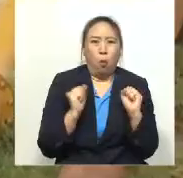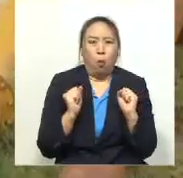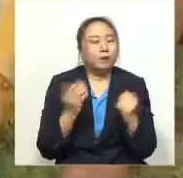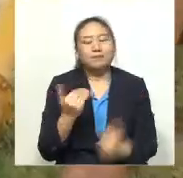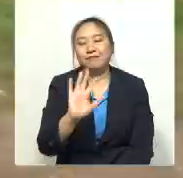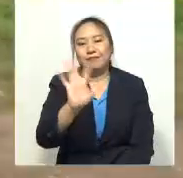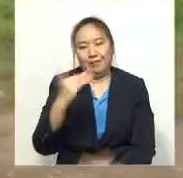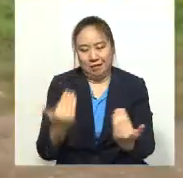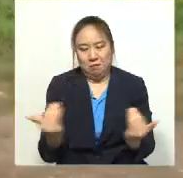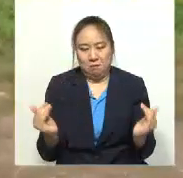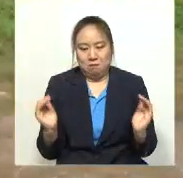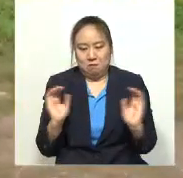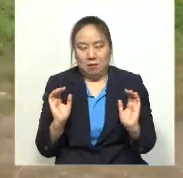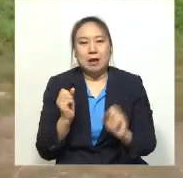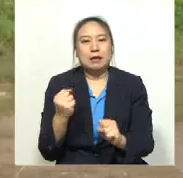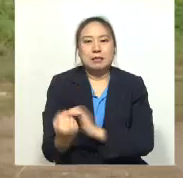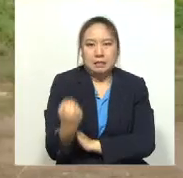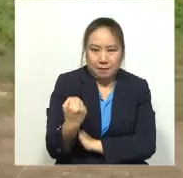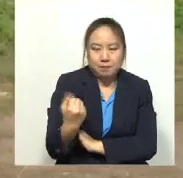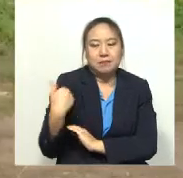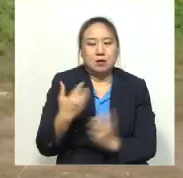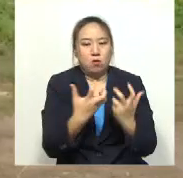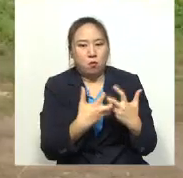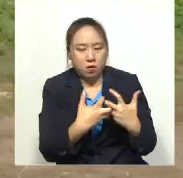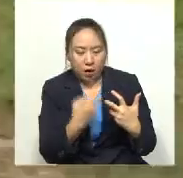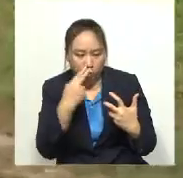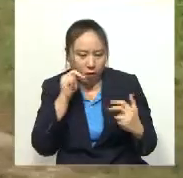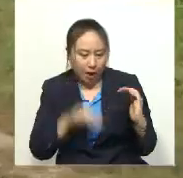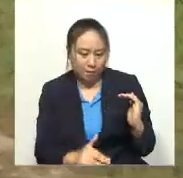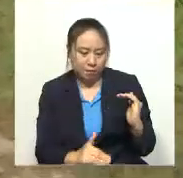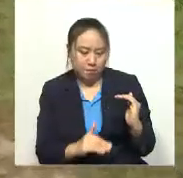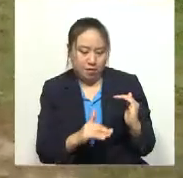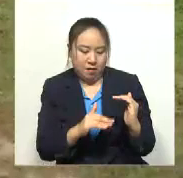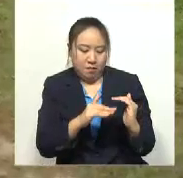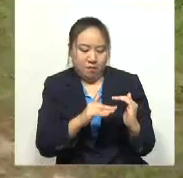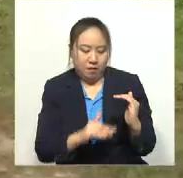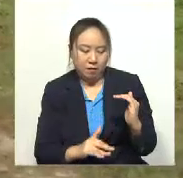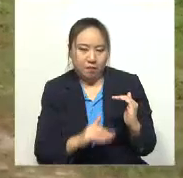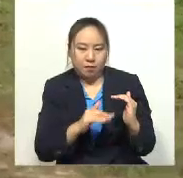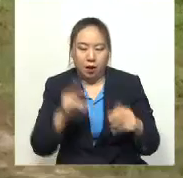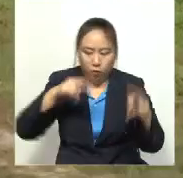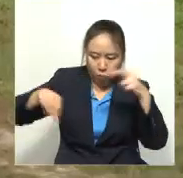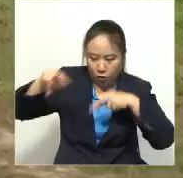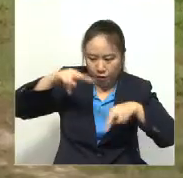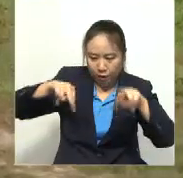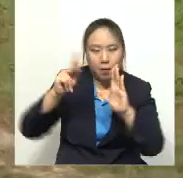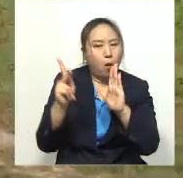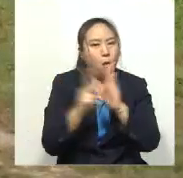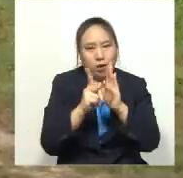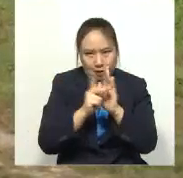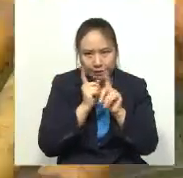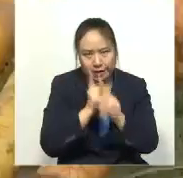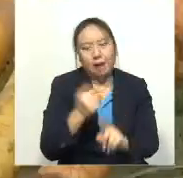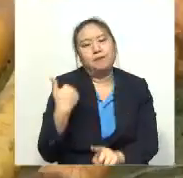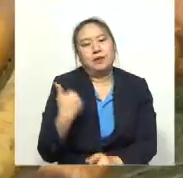เขื่อนมีความมั่นคงแข็งแรงมีการติดตั้งเครื่องมือวัดพฤติกรรมเขื่อนและการตรวจสอบบำรุงรักษาตามข้อกำหนดอย่างต่อเนื่